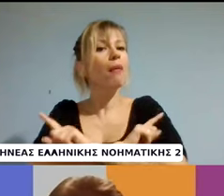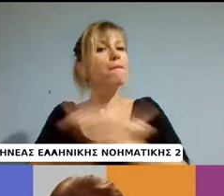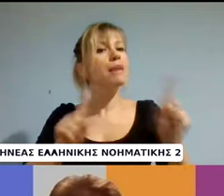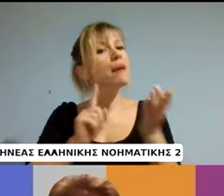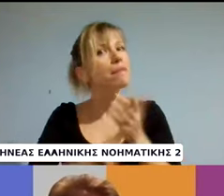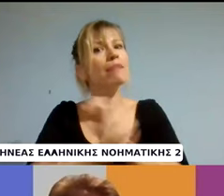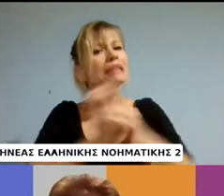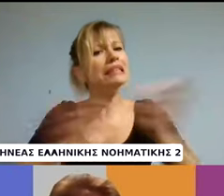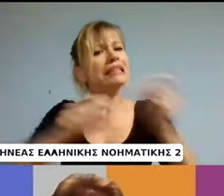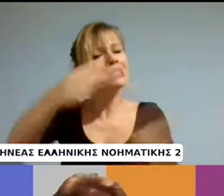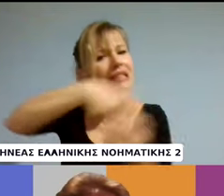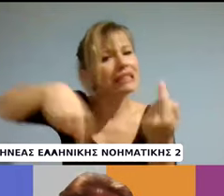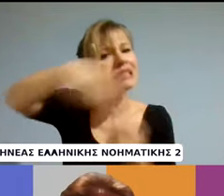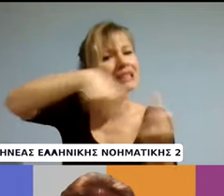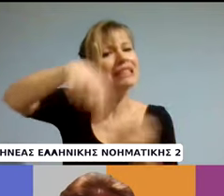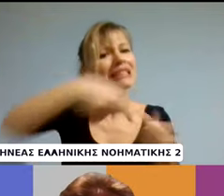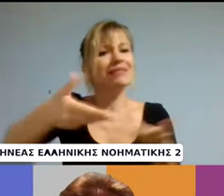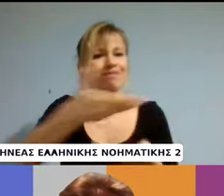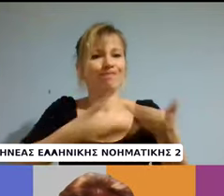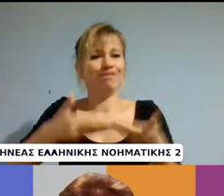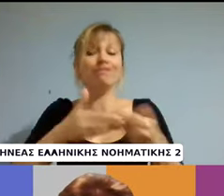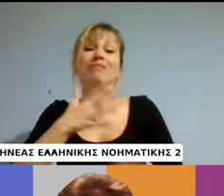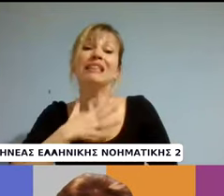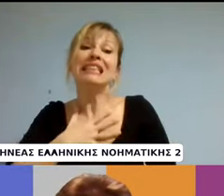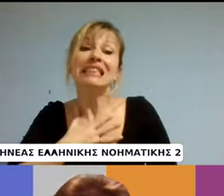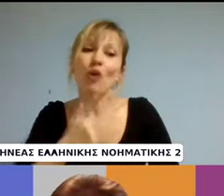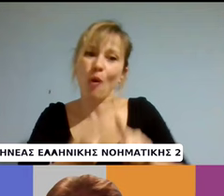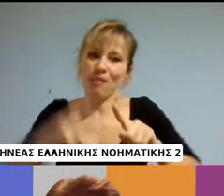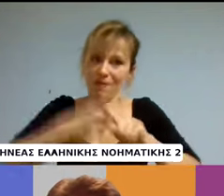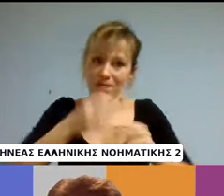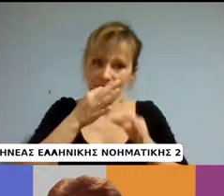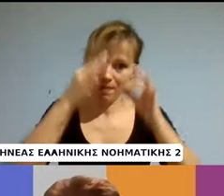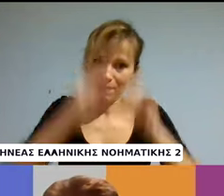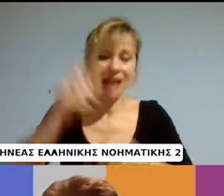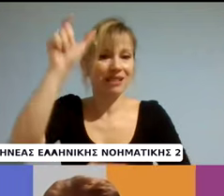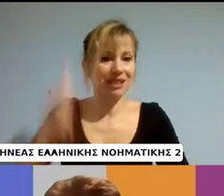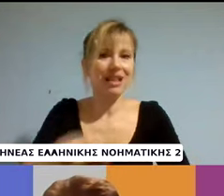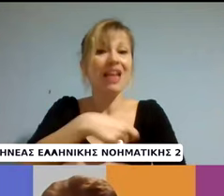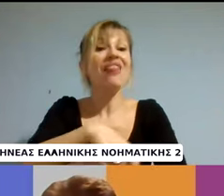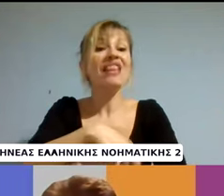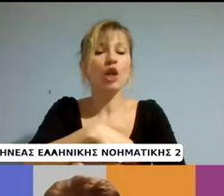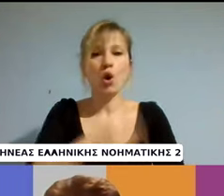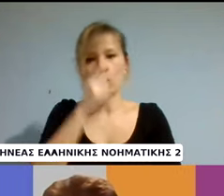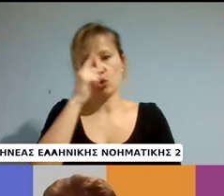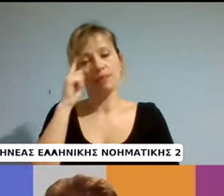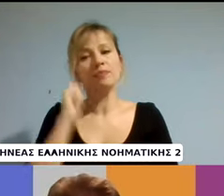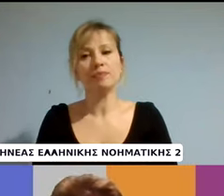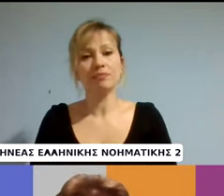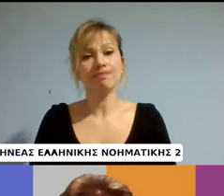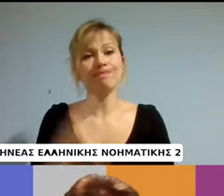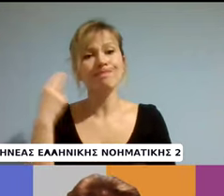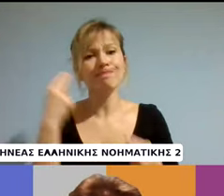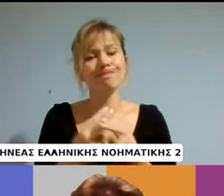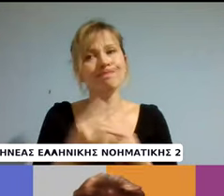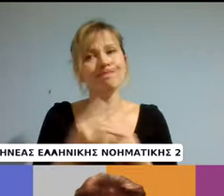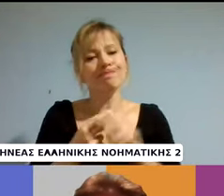παγίδα. Αν μου επιτρέπεις, Βασίλη, να προσθέσω κάτι. Ο λόγος για τον οποίο πρέπει να είμαστε λίγο